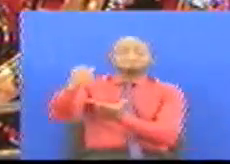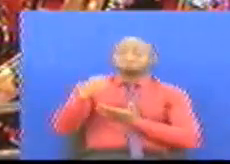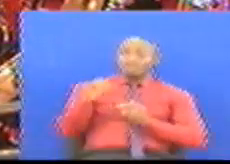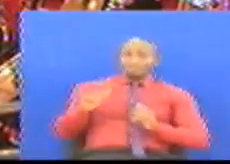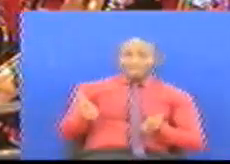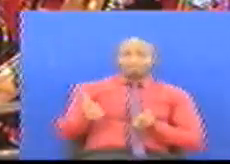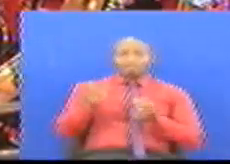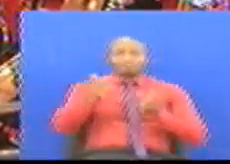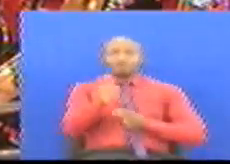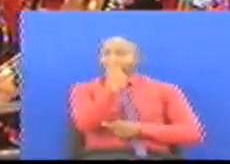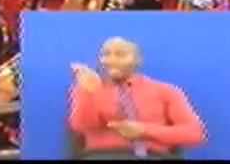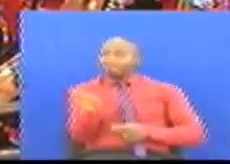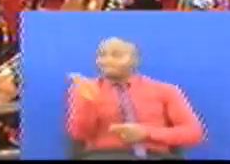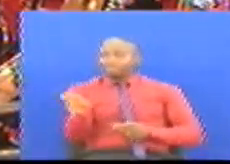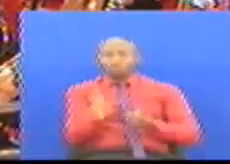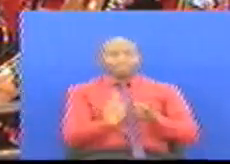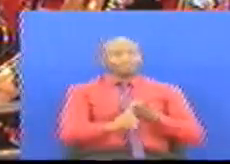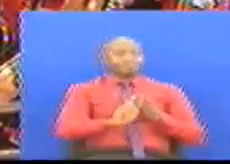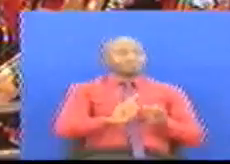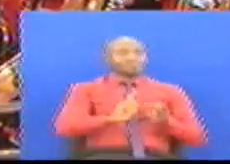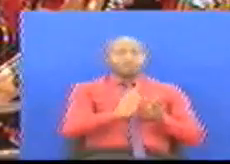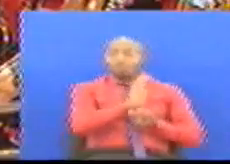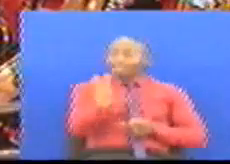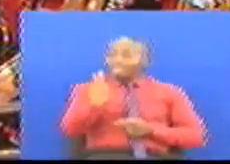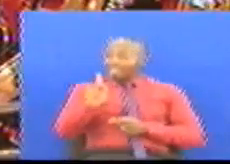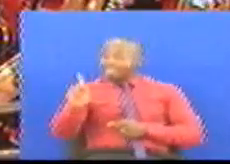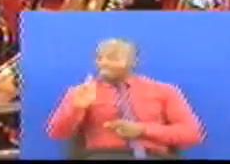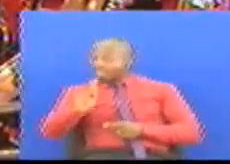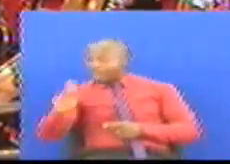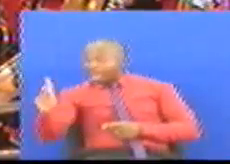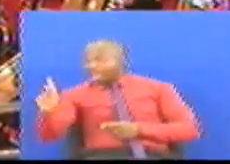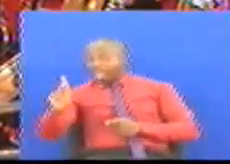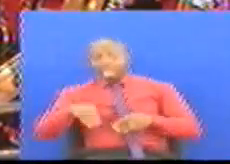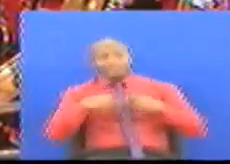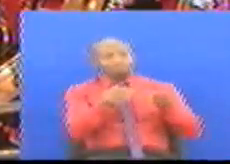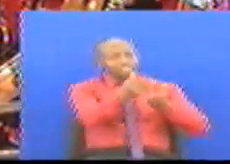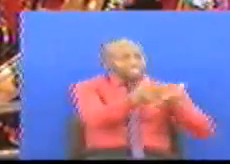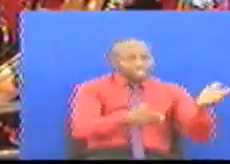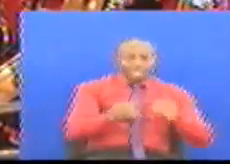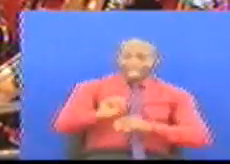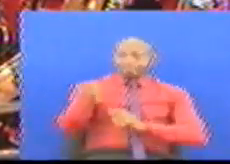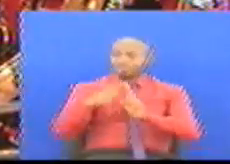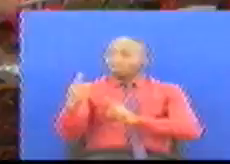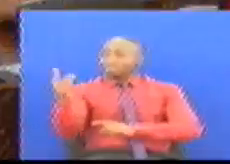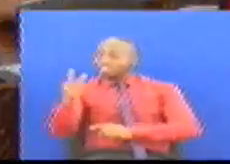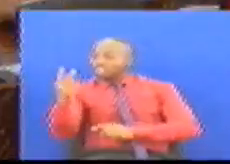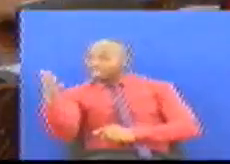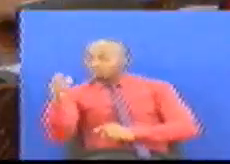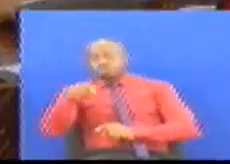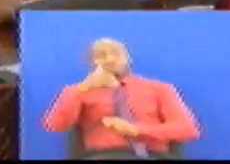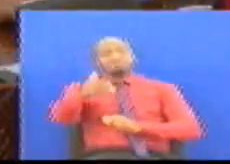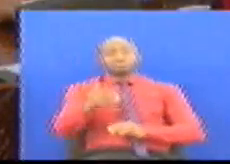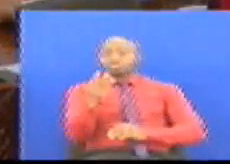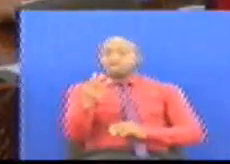pia almashauri ya wilaya ya Kibaha imeissue certificate ya milioni 125, huu ni mwezi wa tatu